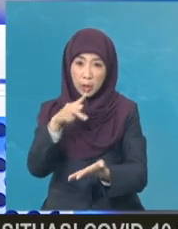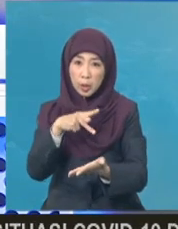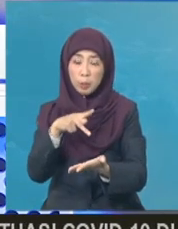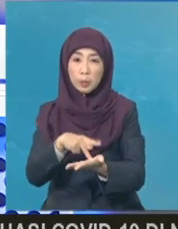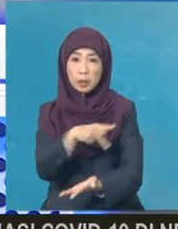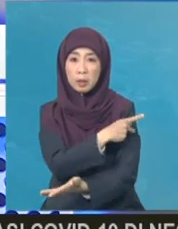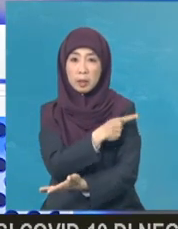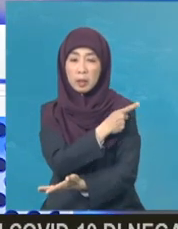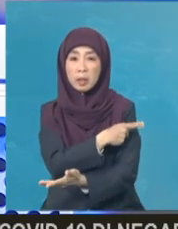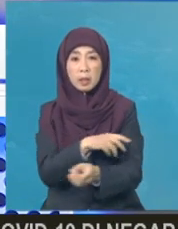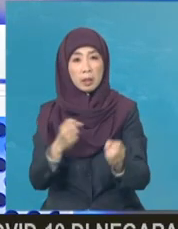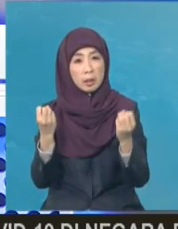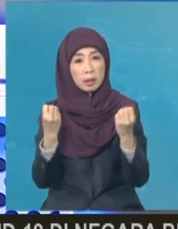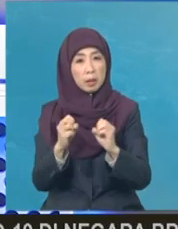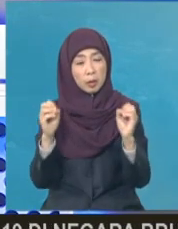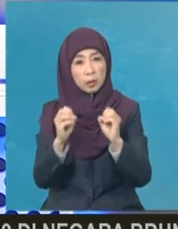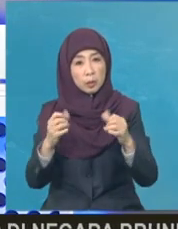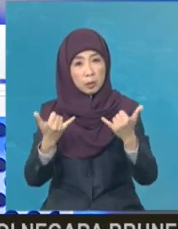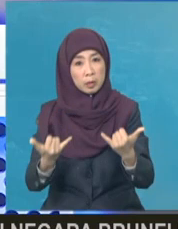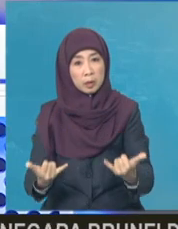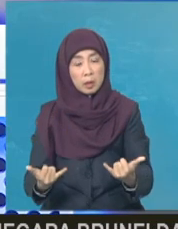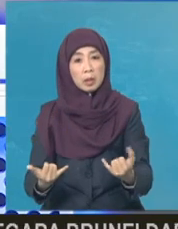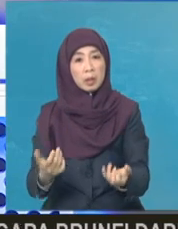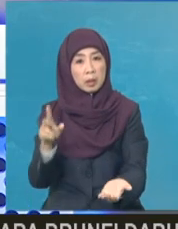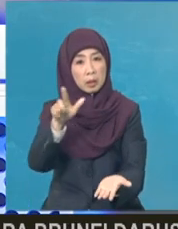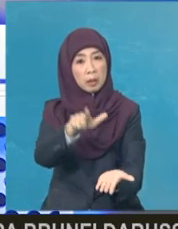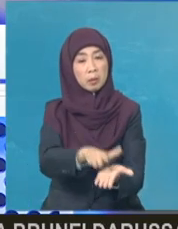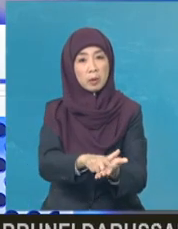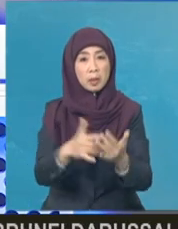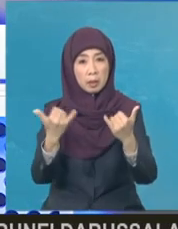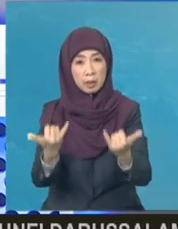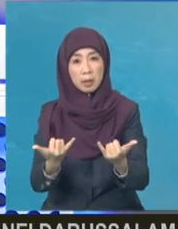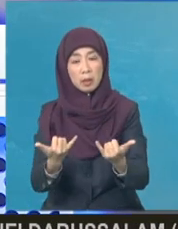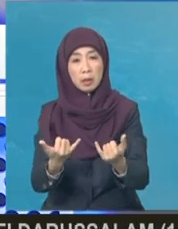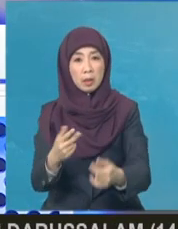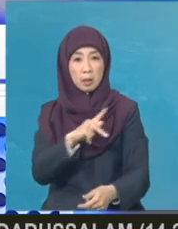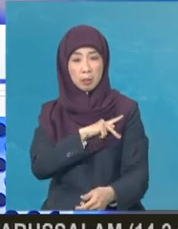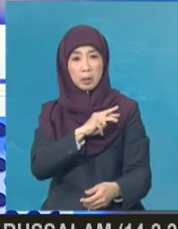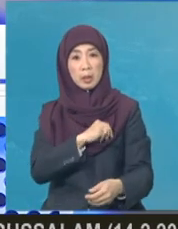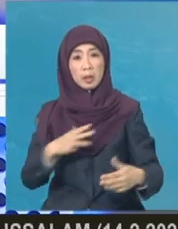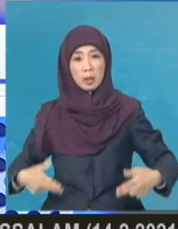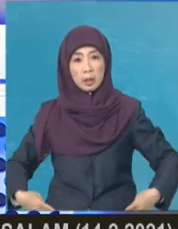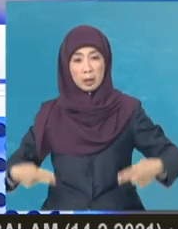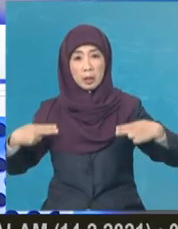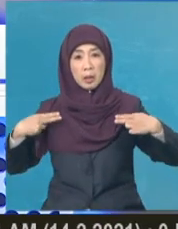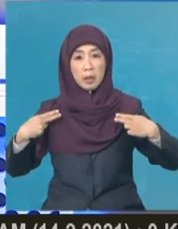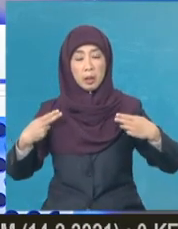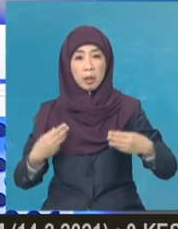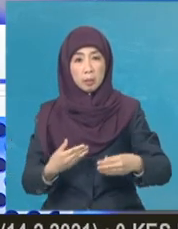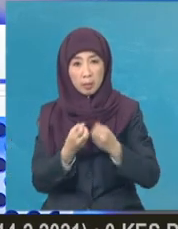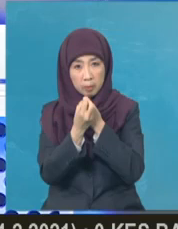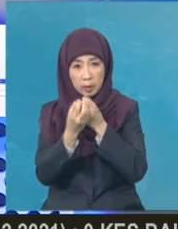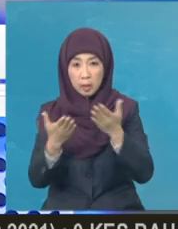pengasingan kebangsaan dengan CD case jangkitan baharu dicatatkan hari ini Kementerian Kesehatan dalam siaran Akbarnya